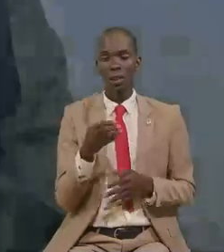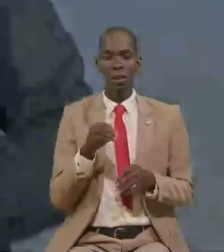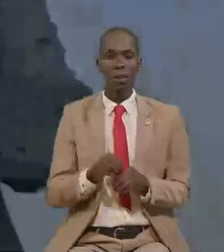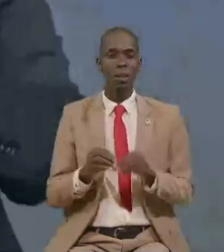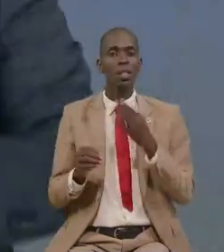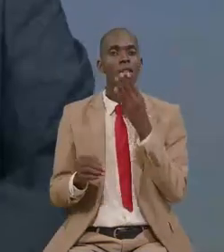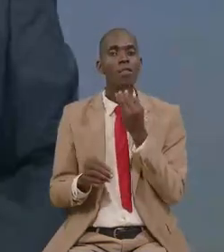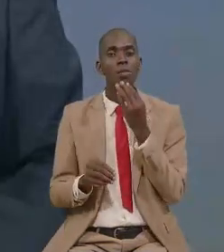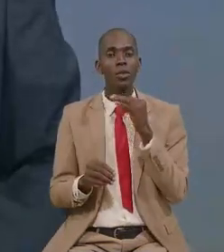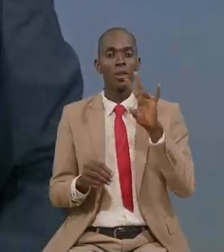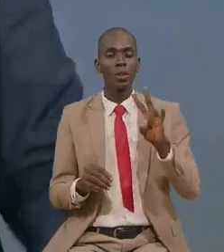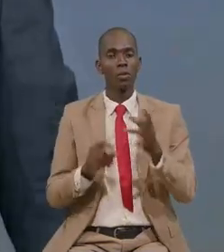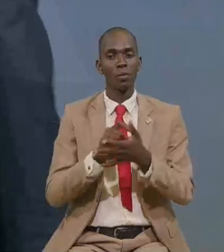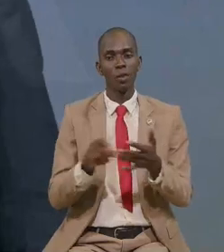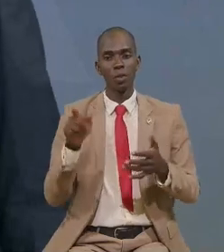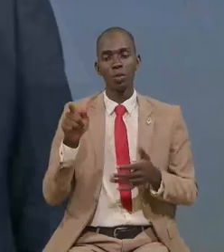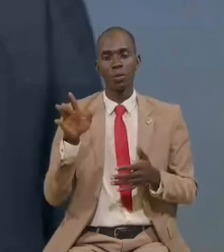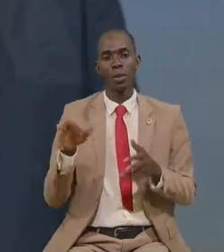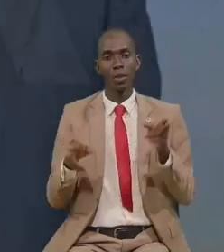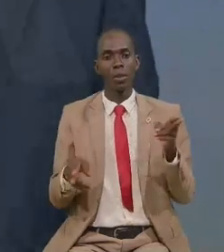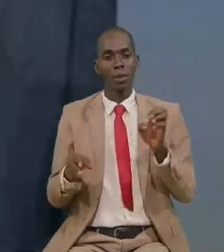Hébreux 7, ouvrez votre Bible, 25.